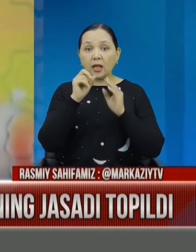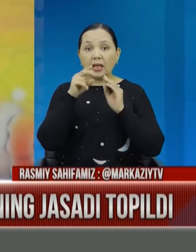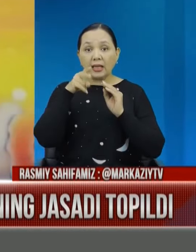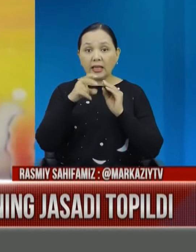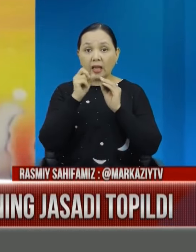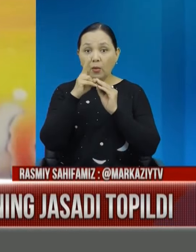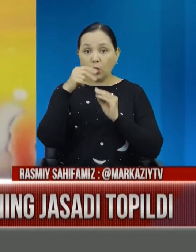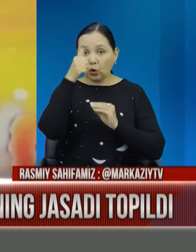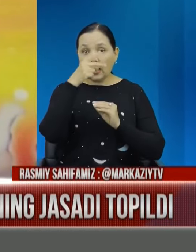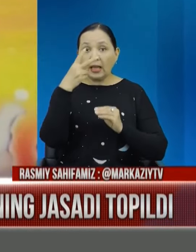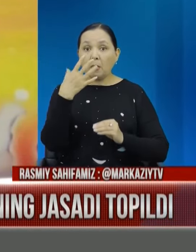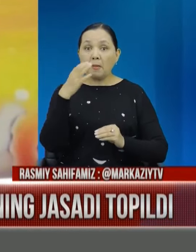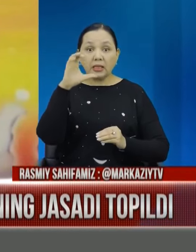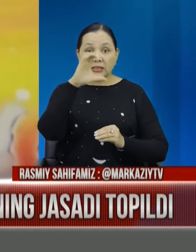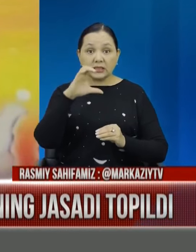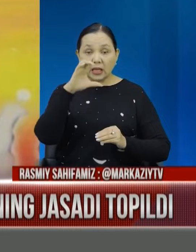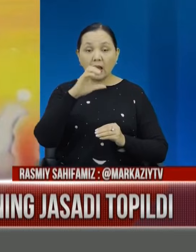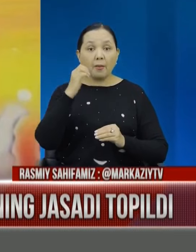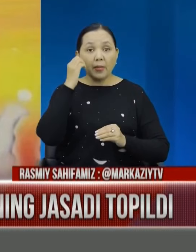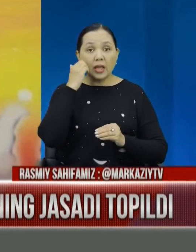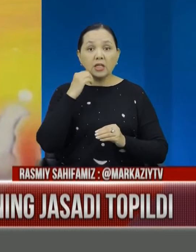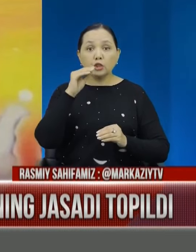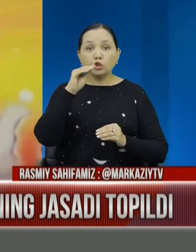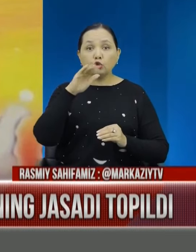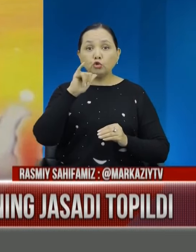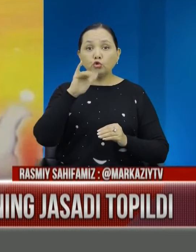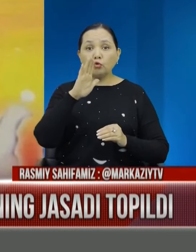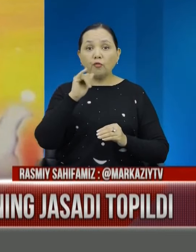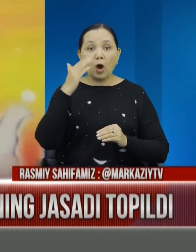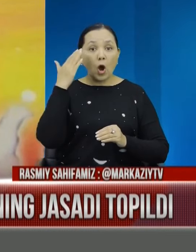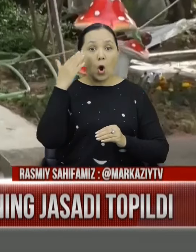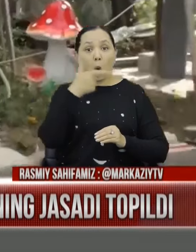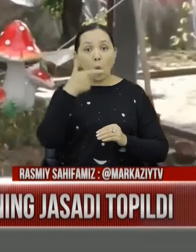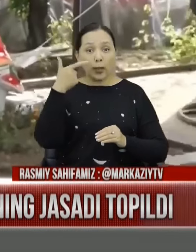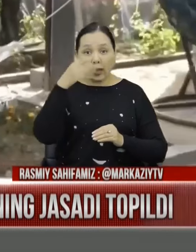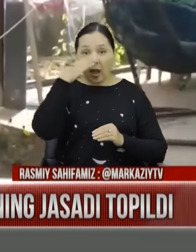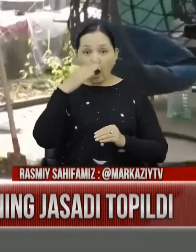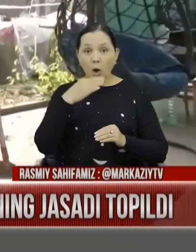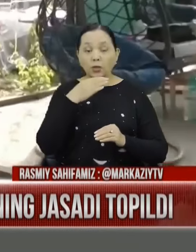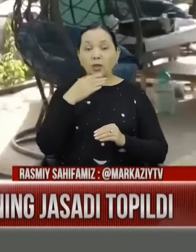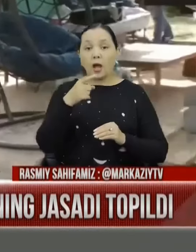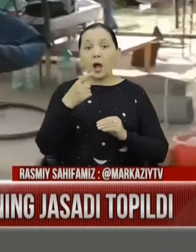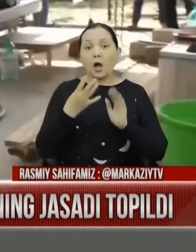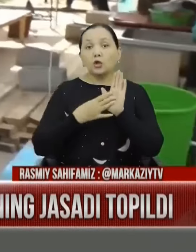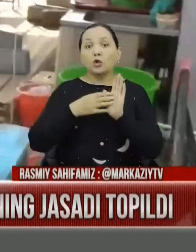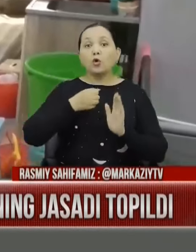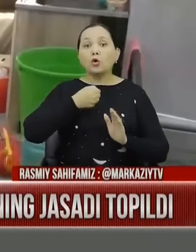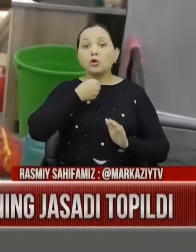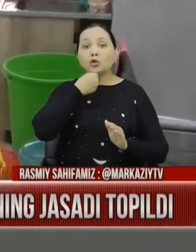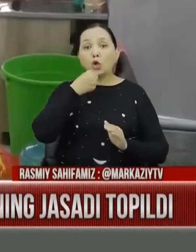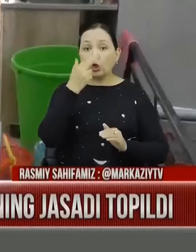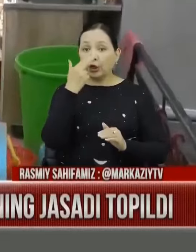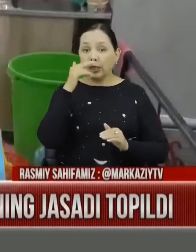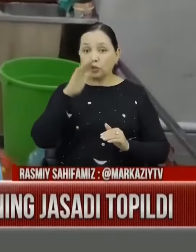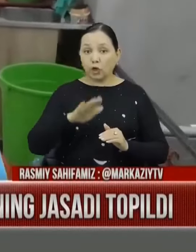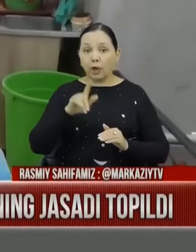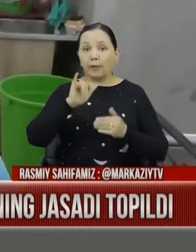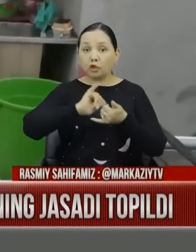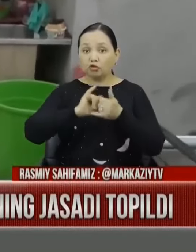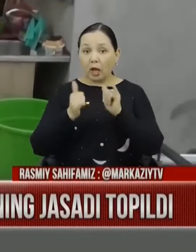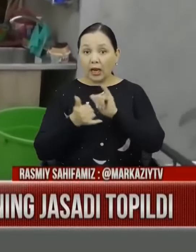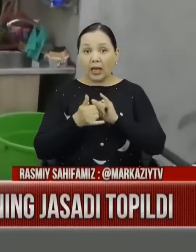2012 yil 25 sentyabrda eski Jova bozorida o'gay otasi, ya'ni onasidan 9 yosh kichik bo'lgan shar'iy